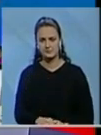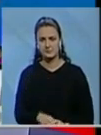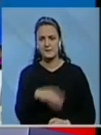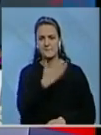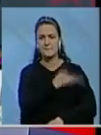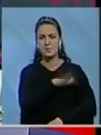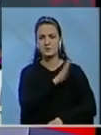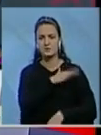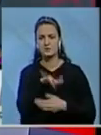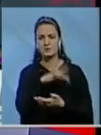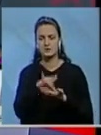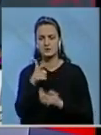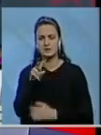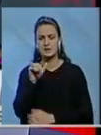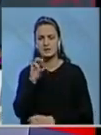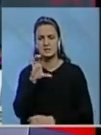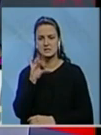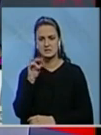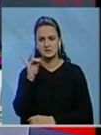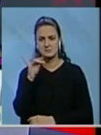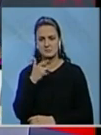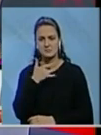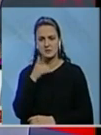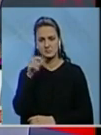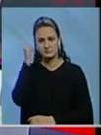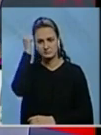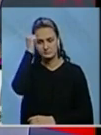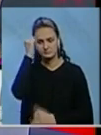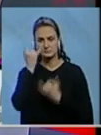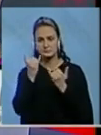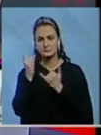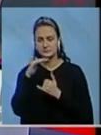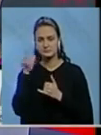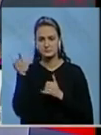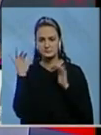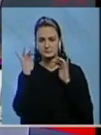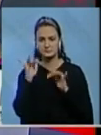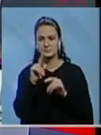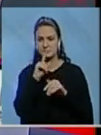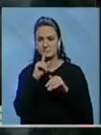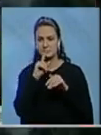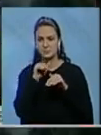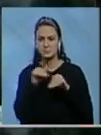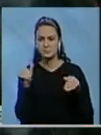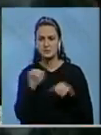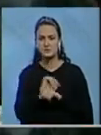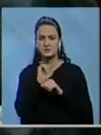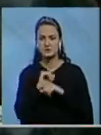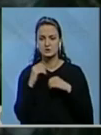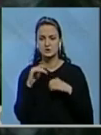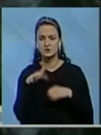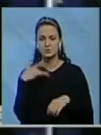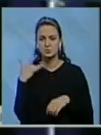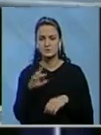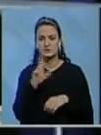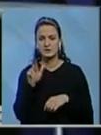Polonetis ქალაქებში Gdanskis მერის ხსოვნის პატივსაცემად ათასობით ადამიანი ქუჩაში გამოვიდა. Მდუმარე მიტინგის მონაწილეებმა სიძულვილი და